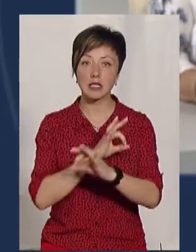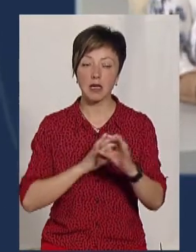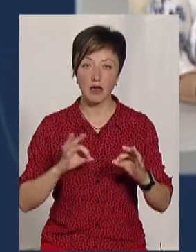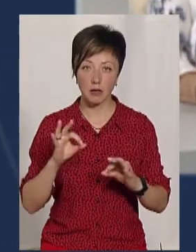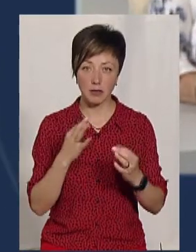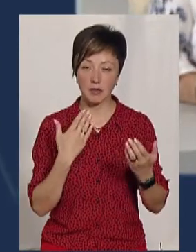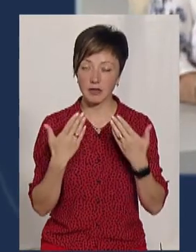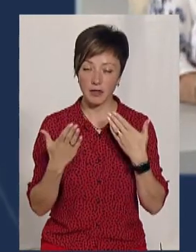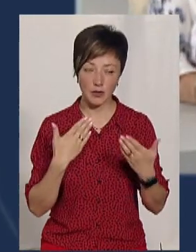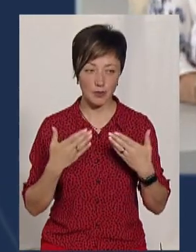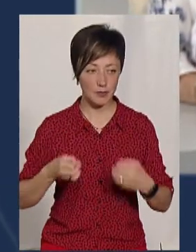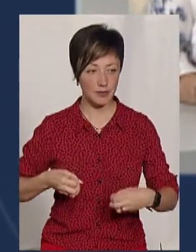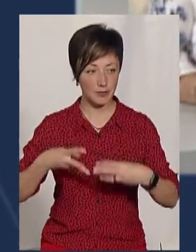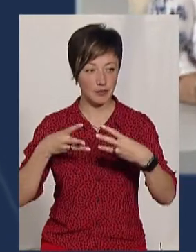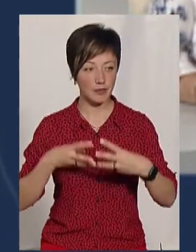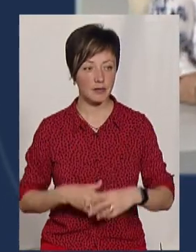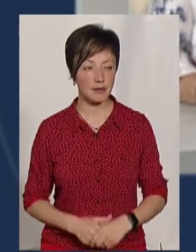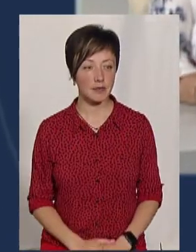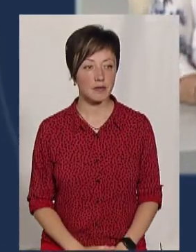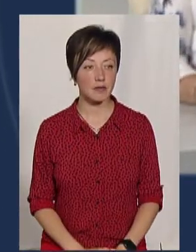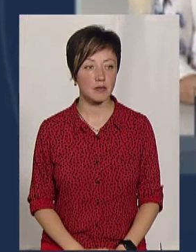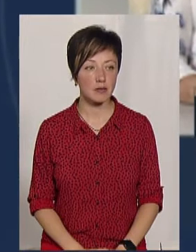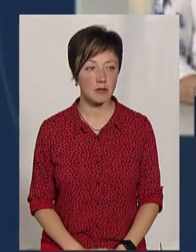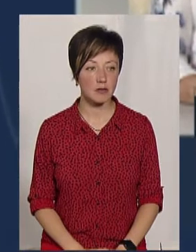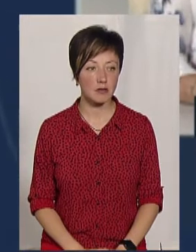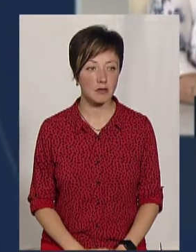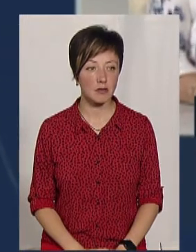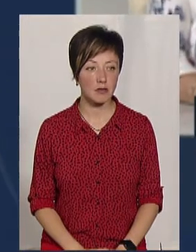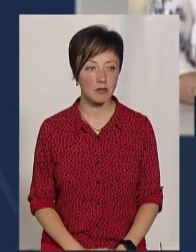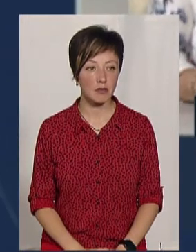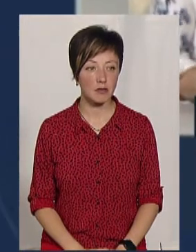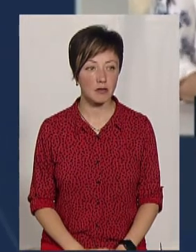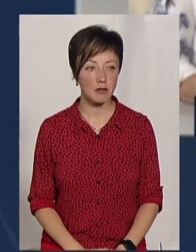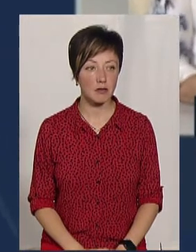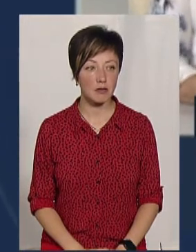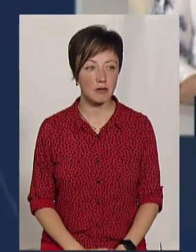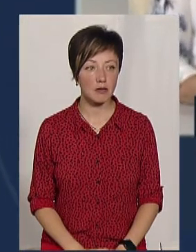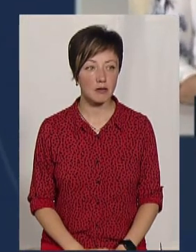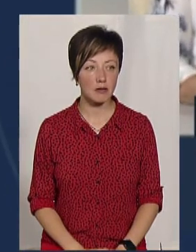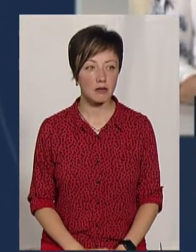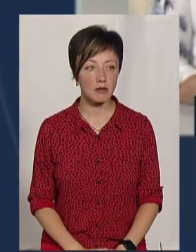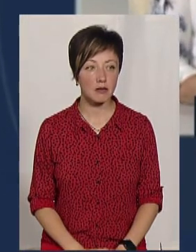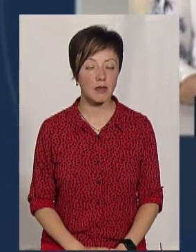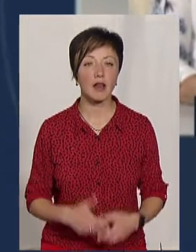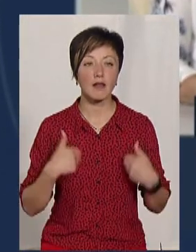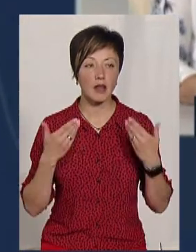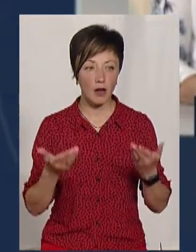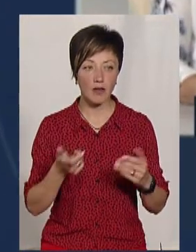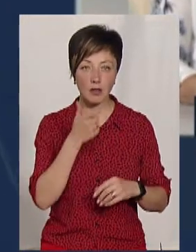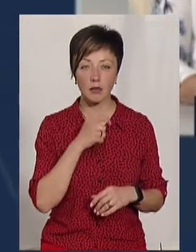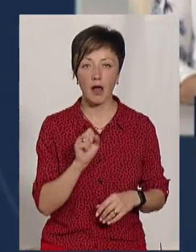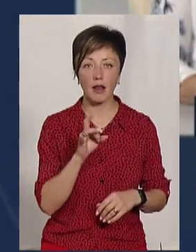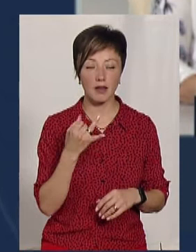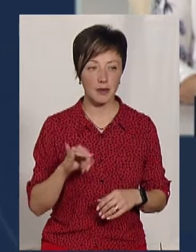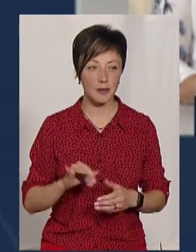маємо можливість поспілкуватися з ним через відеозв'язок. От уже ми налагодили відеозв'язок. Вітаю вас,